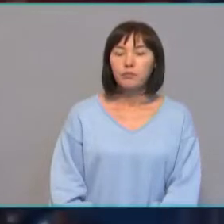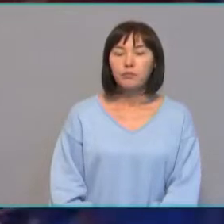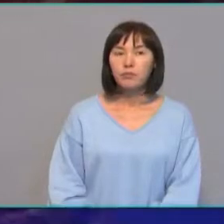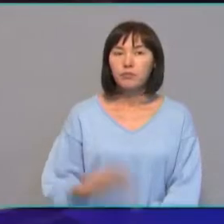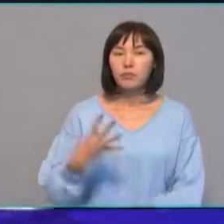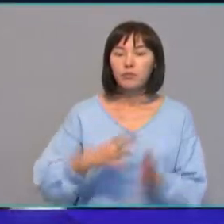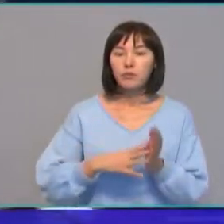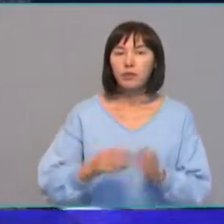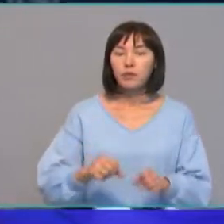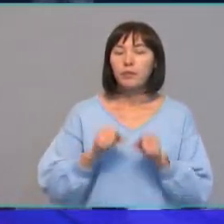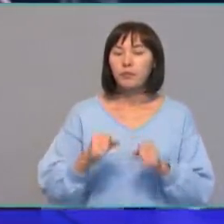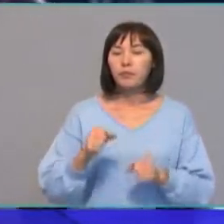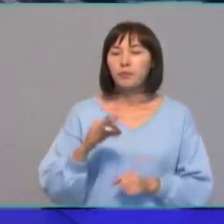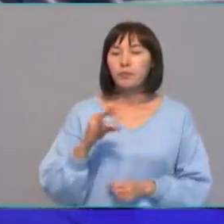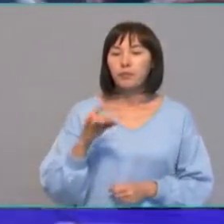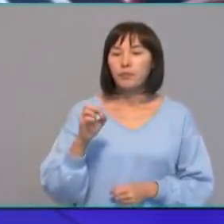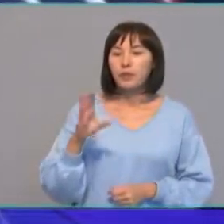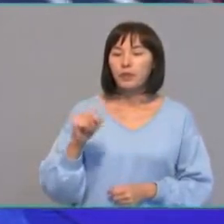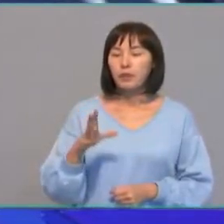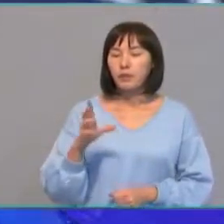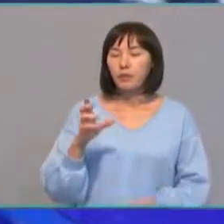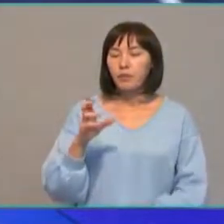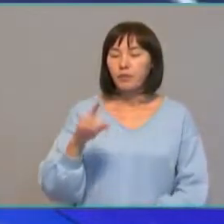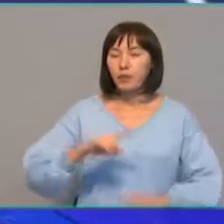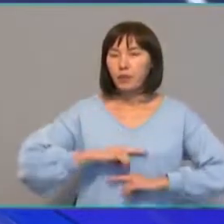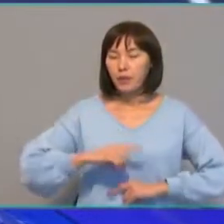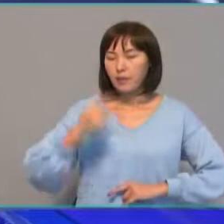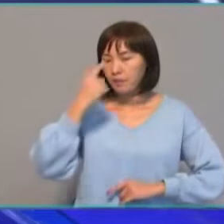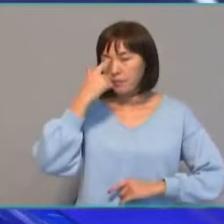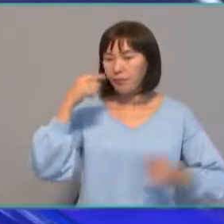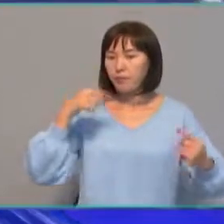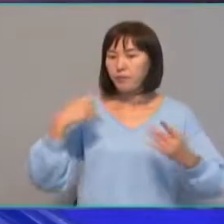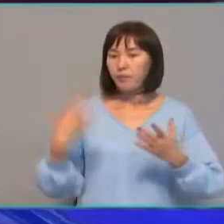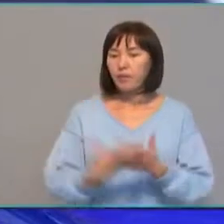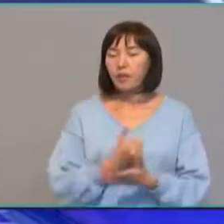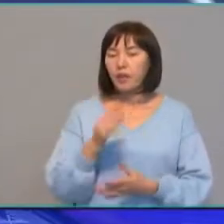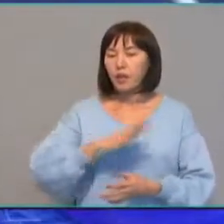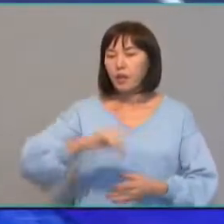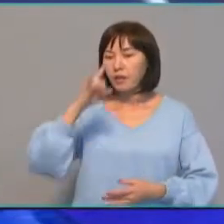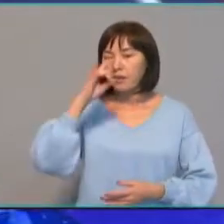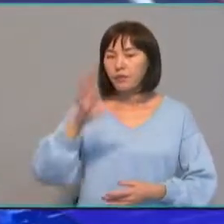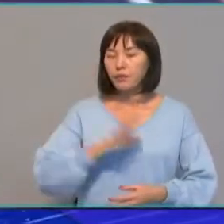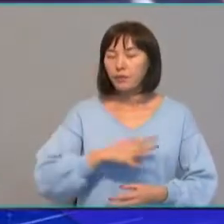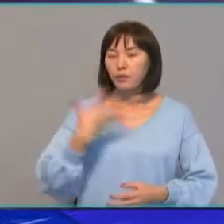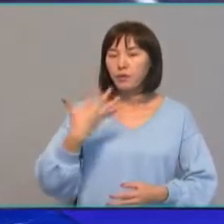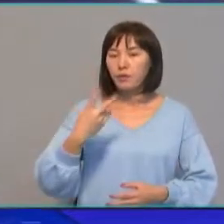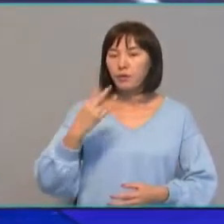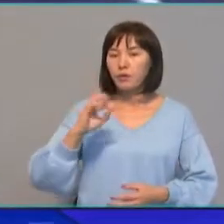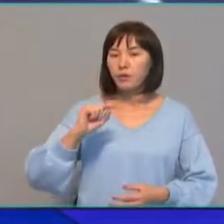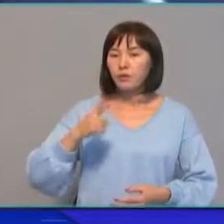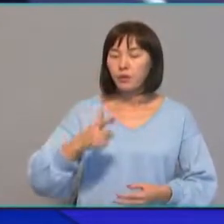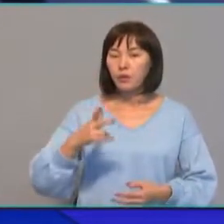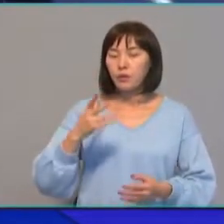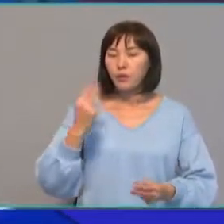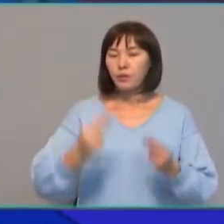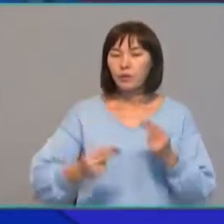49 келі салмақта жұдырықтасқан Мухаммед Сабыр Базарбайұлы финалда үндістандық қарсыласын жеңіп Азия чемпион атанды. 52 келі салмақ дәрежесінде